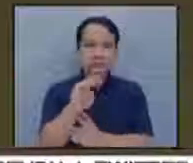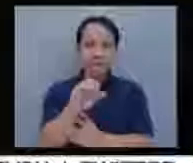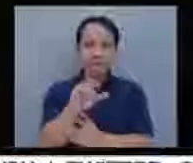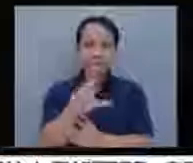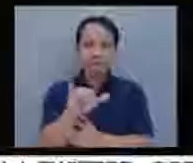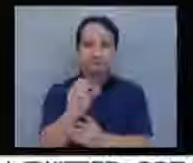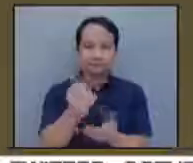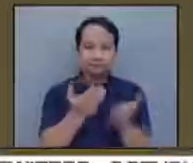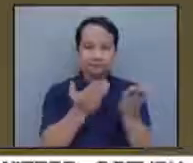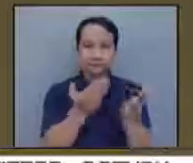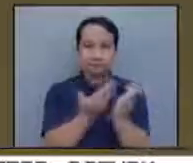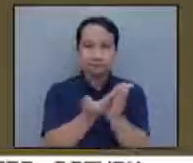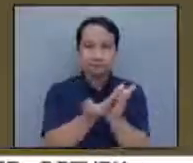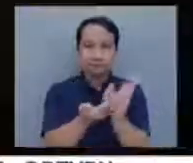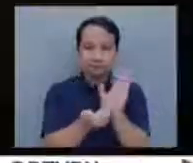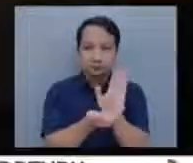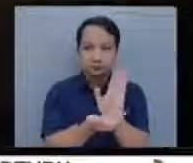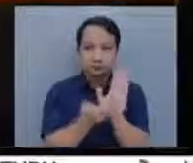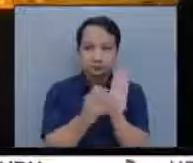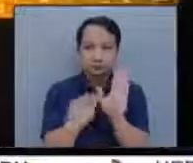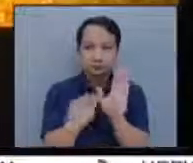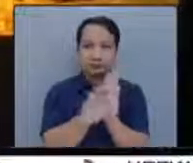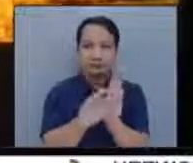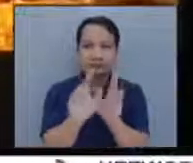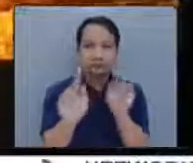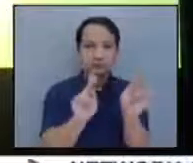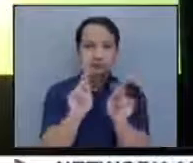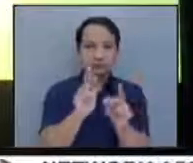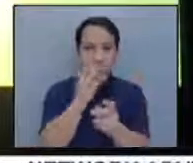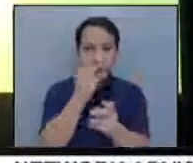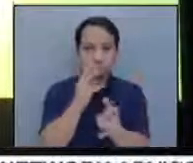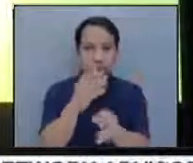ipromote at mainganyo ang mga taong bumalik at manood